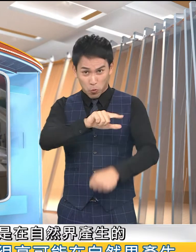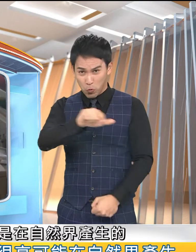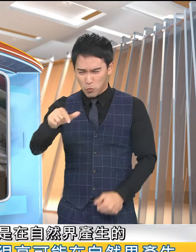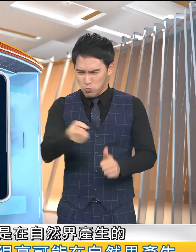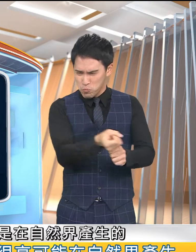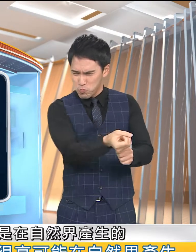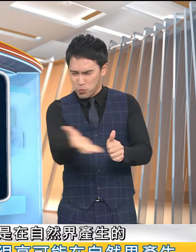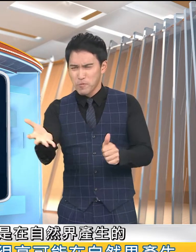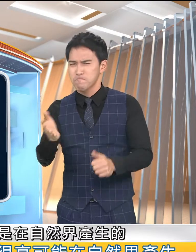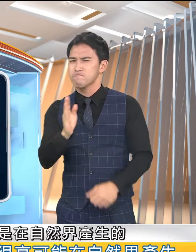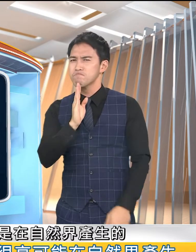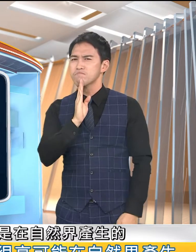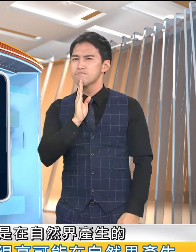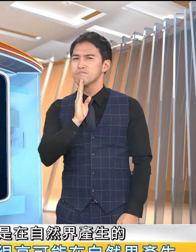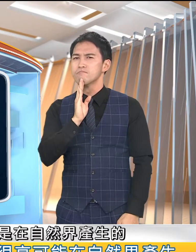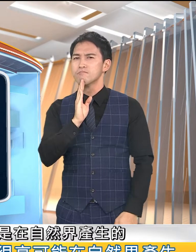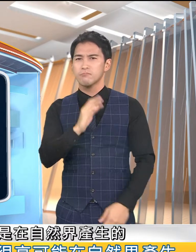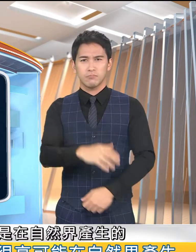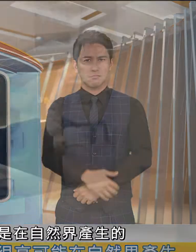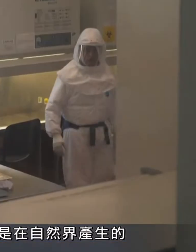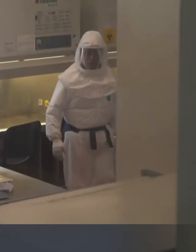界所产生的。